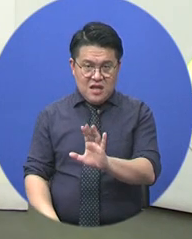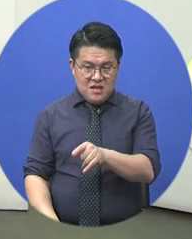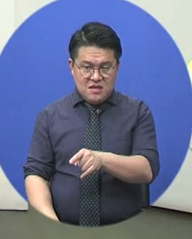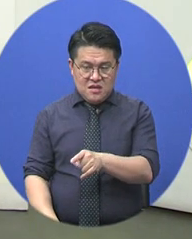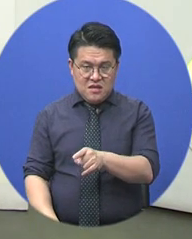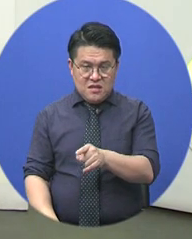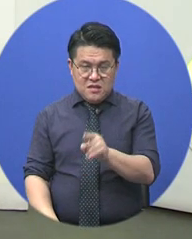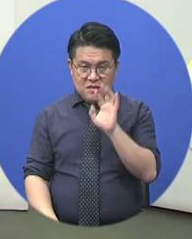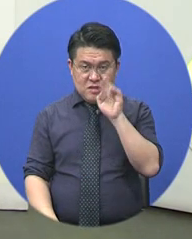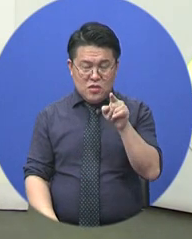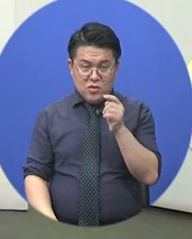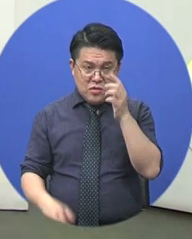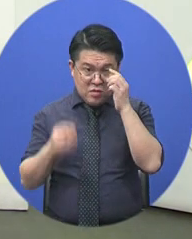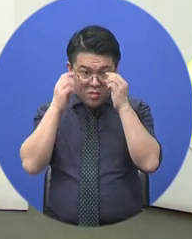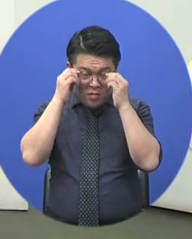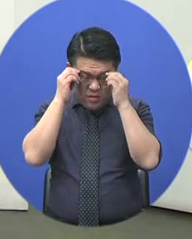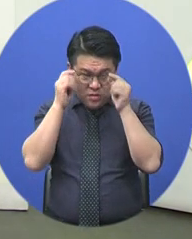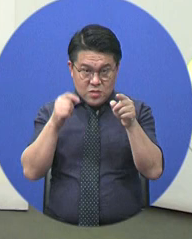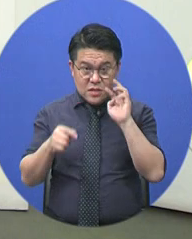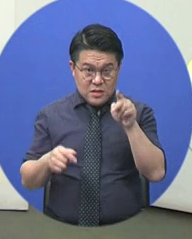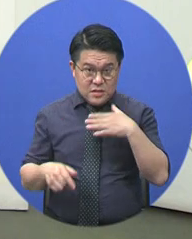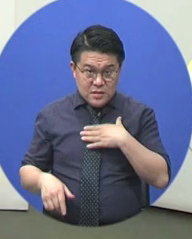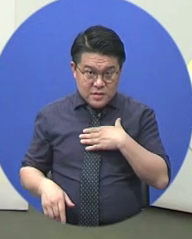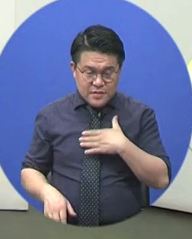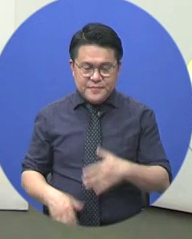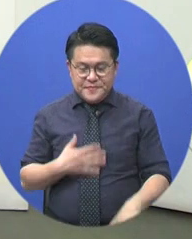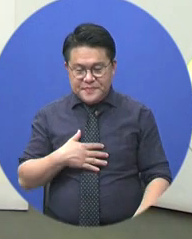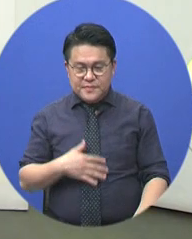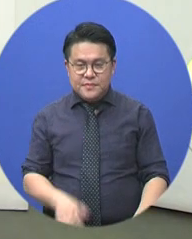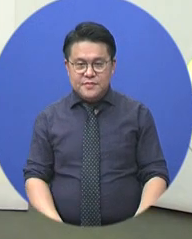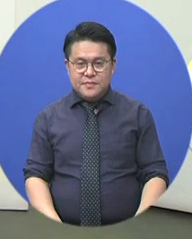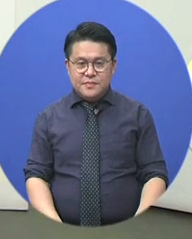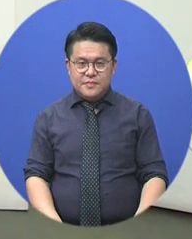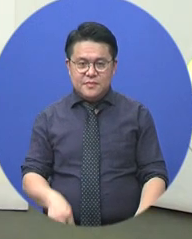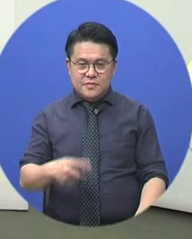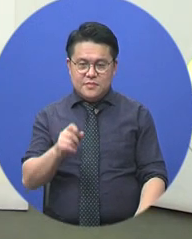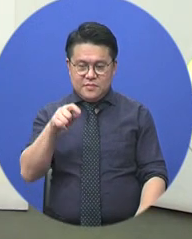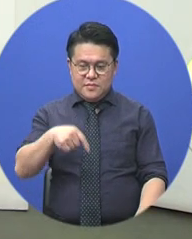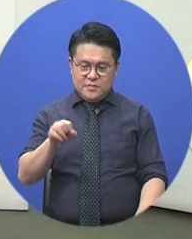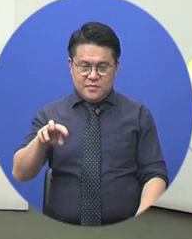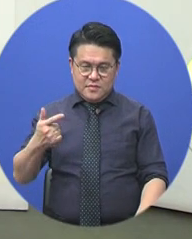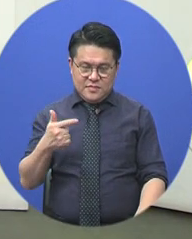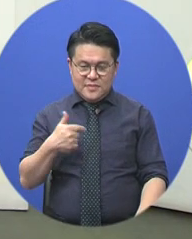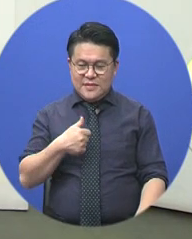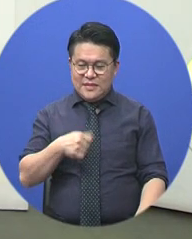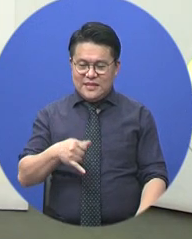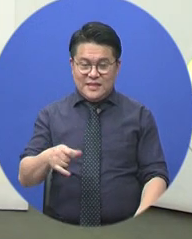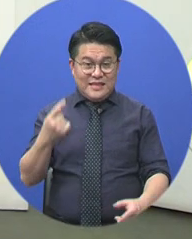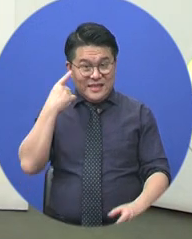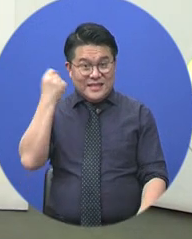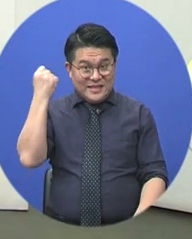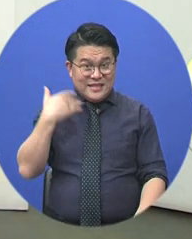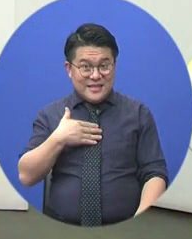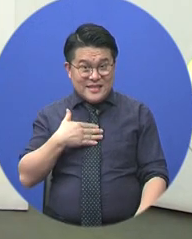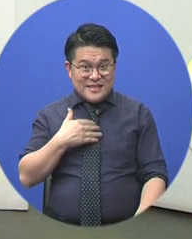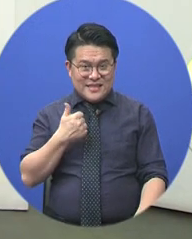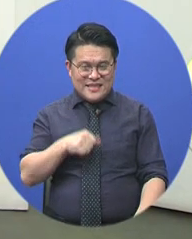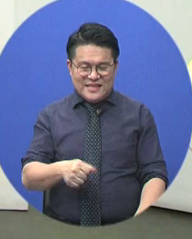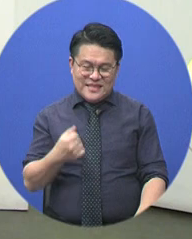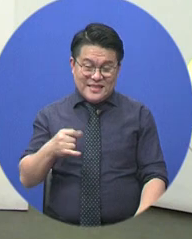글자 따라가면 박자가 틀려요. 예, 알았습니다. 그러니까 그냥 송봉수하고 유다은 우리 자식들 우리